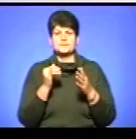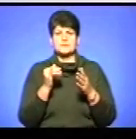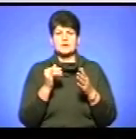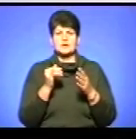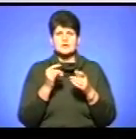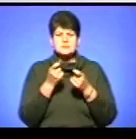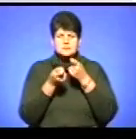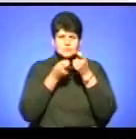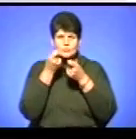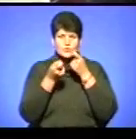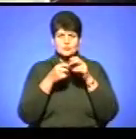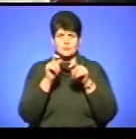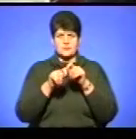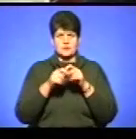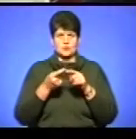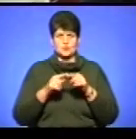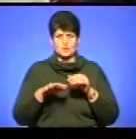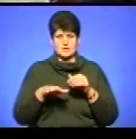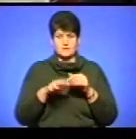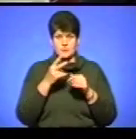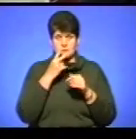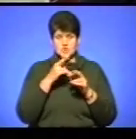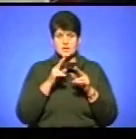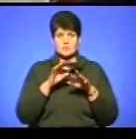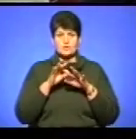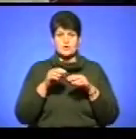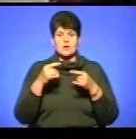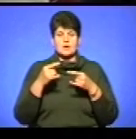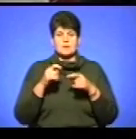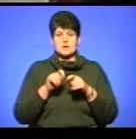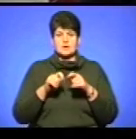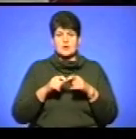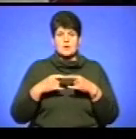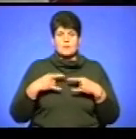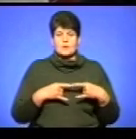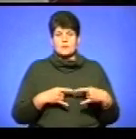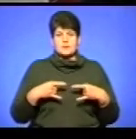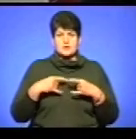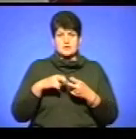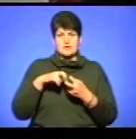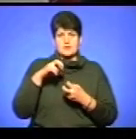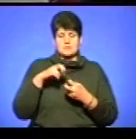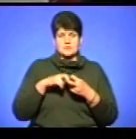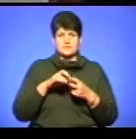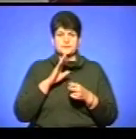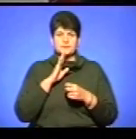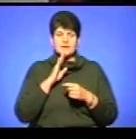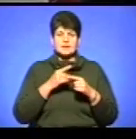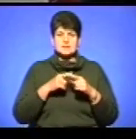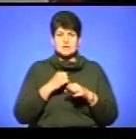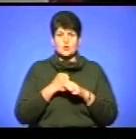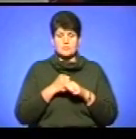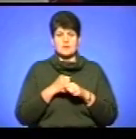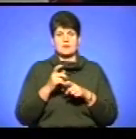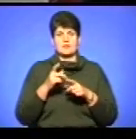більш скрупульозно обстежувати цю ділянку. Зараз ви бачите, як проводять обстеження поперекового відділу хребта пацієнтки. Це робить